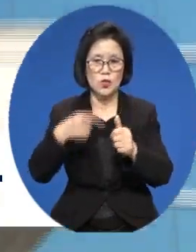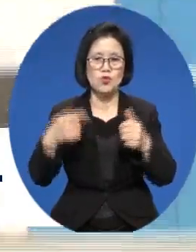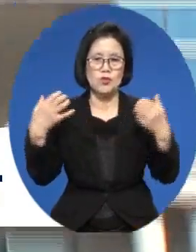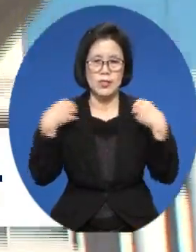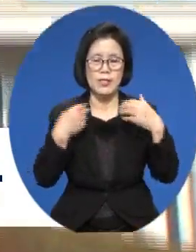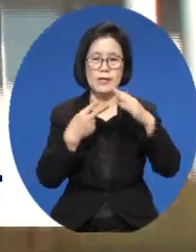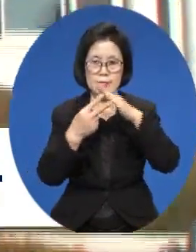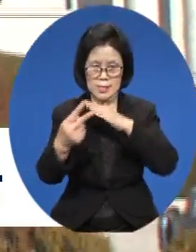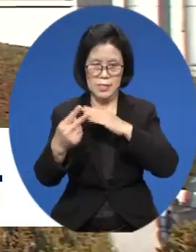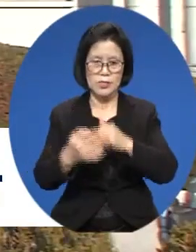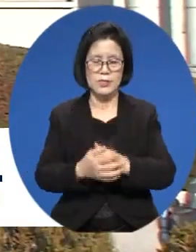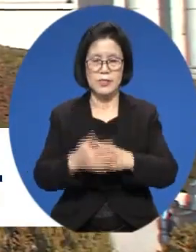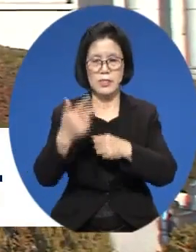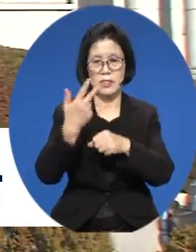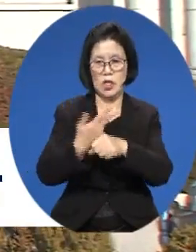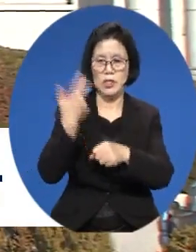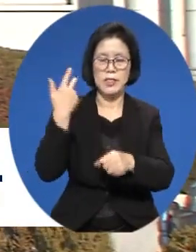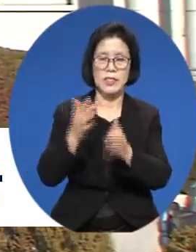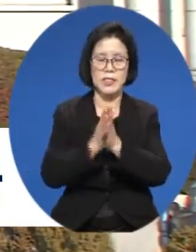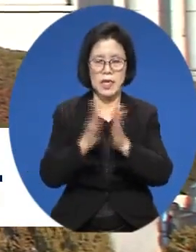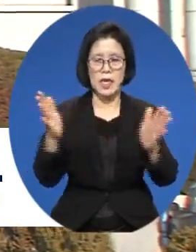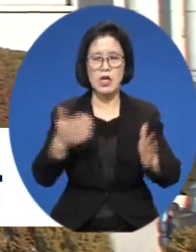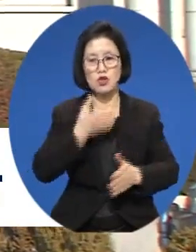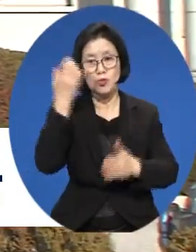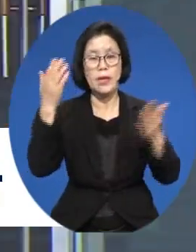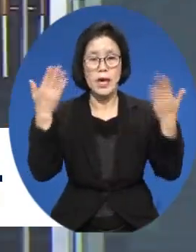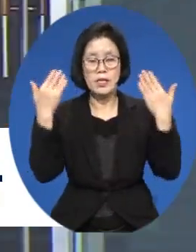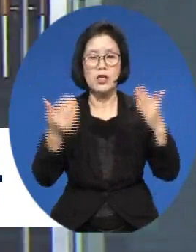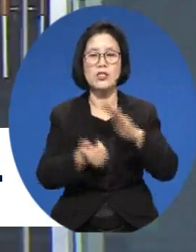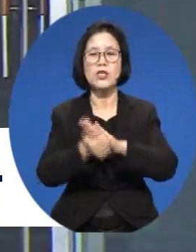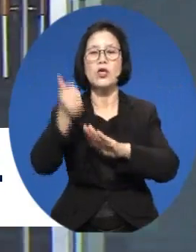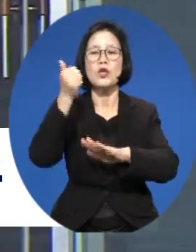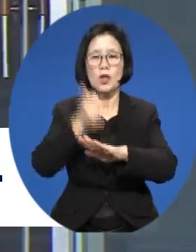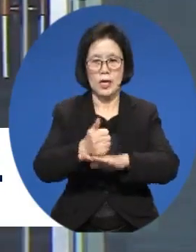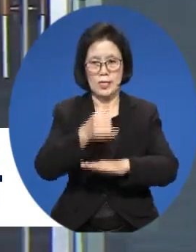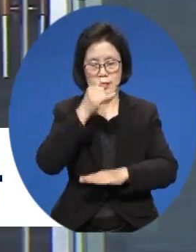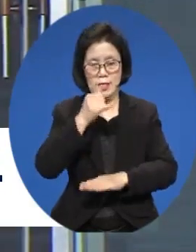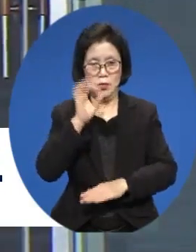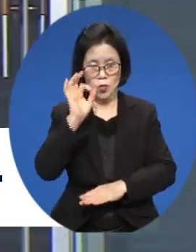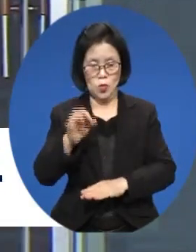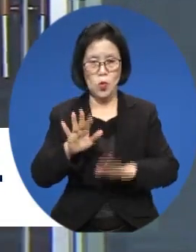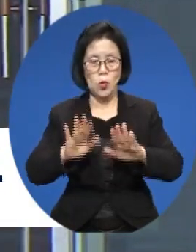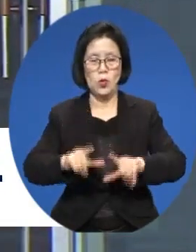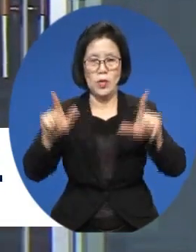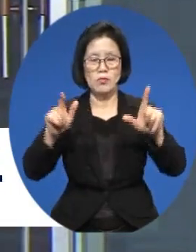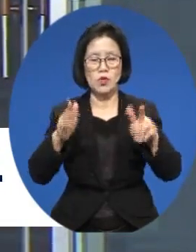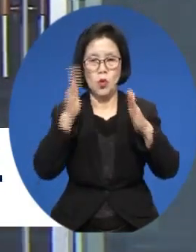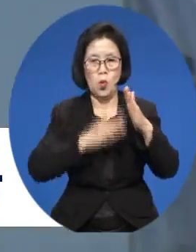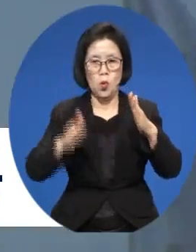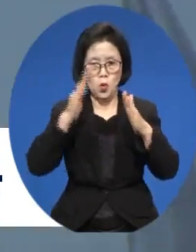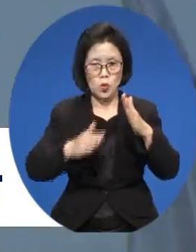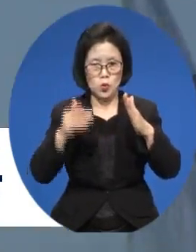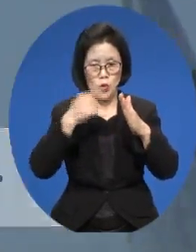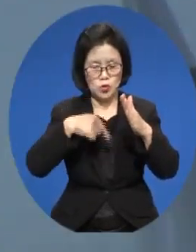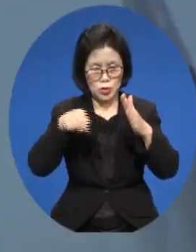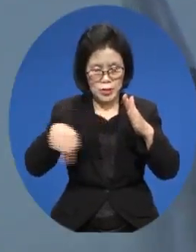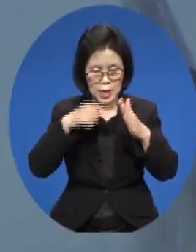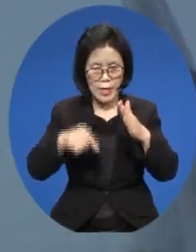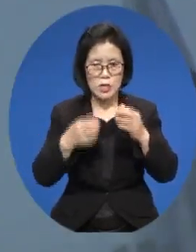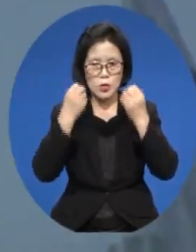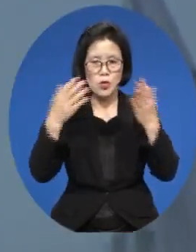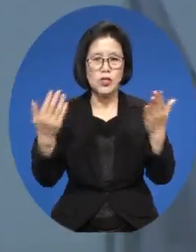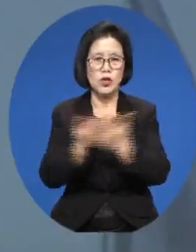비전입니다. 7년 전 시작한 꿈의 학교가 성과를 거뒀다고 보고 올해부터 공교육의 틀 안에서 교육